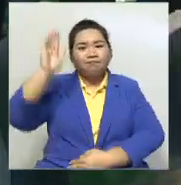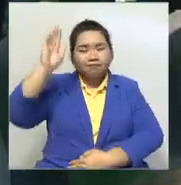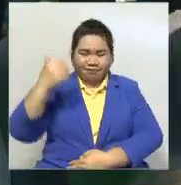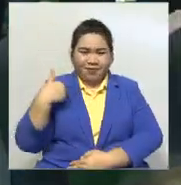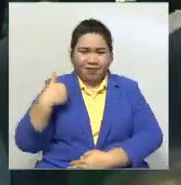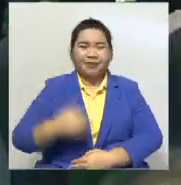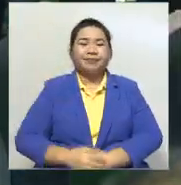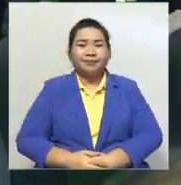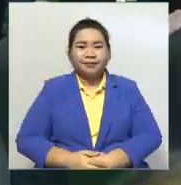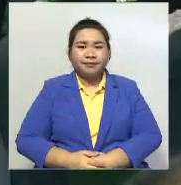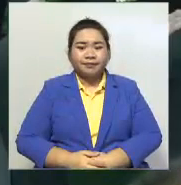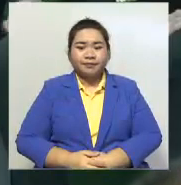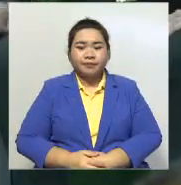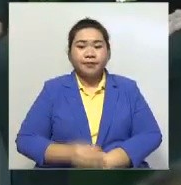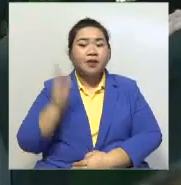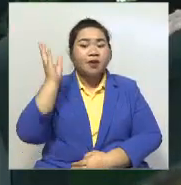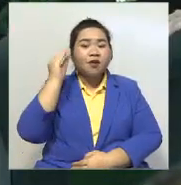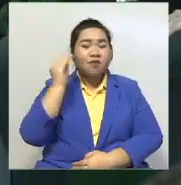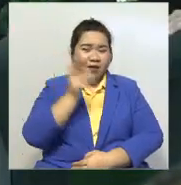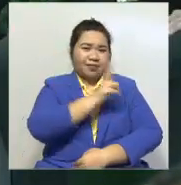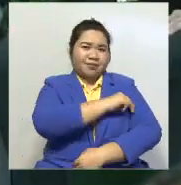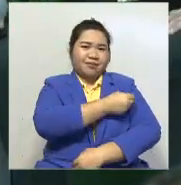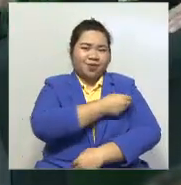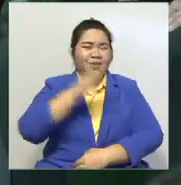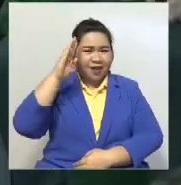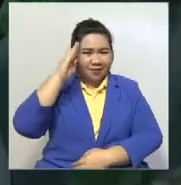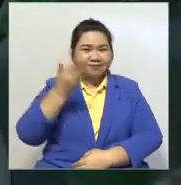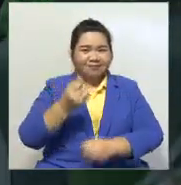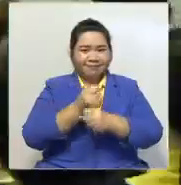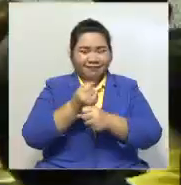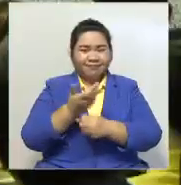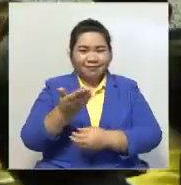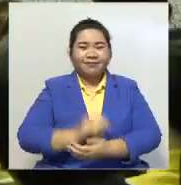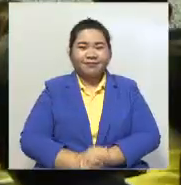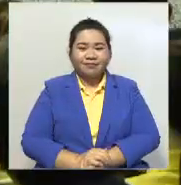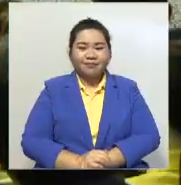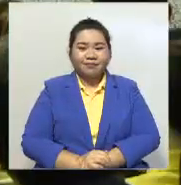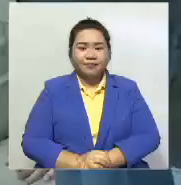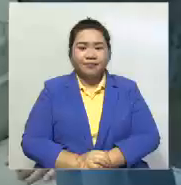ลองไปฟังเสียงหมอภาคแล้วก็โค้ชเอกอธิบายเรื่องนี้กันดูครับ